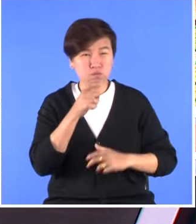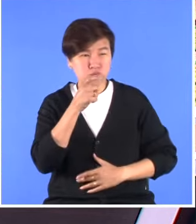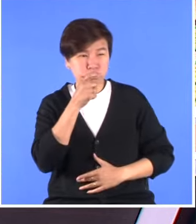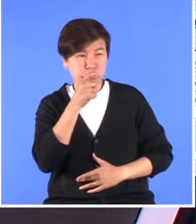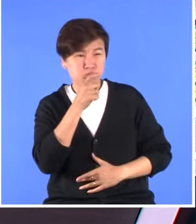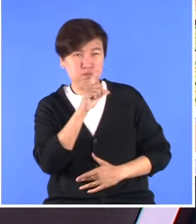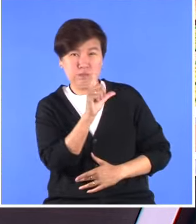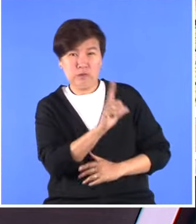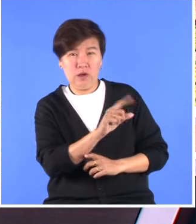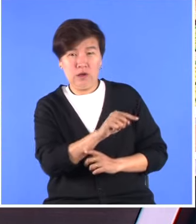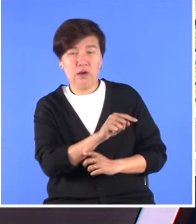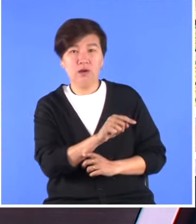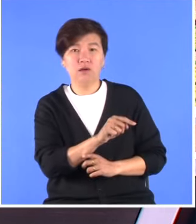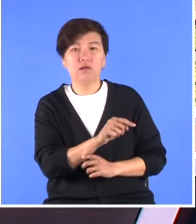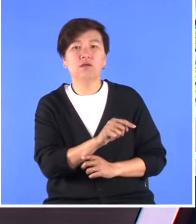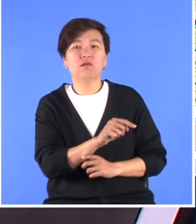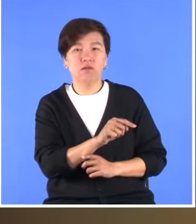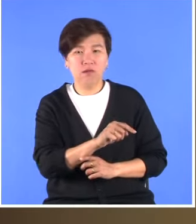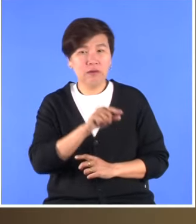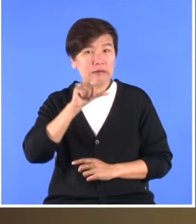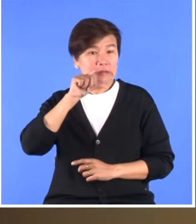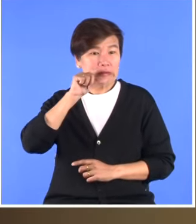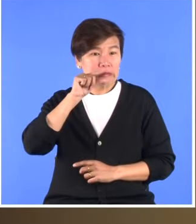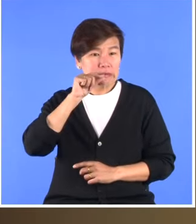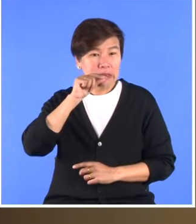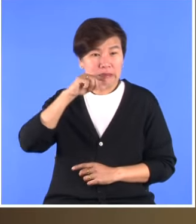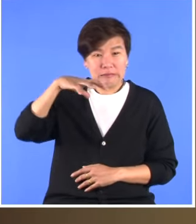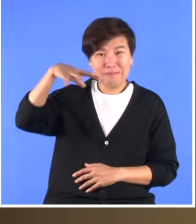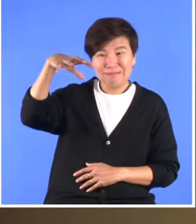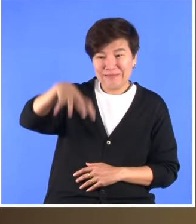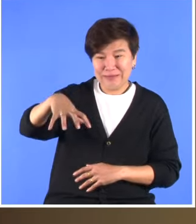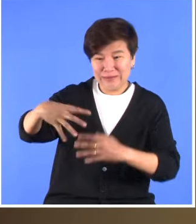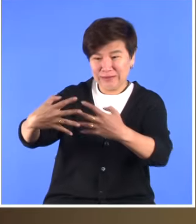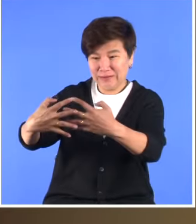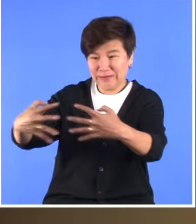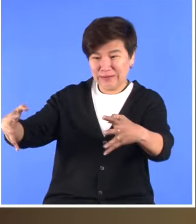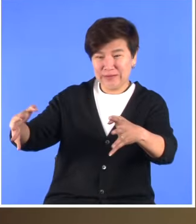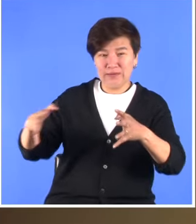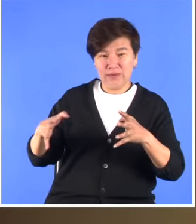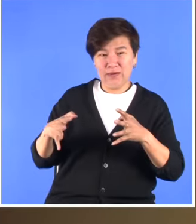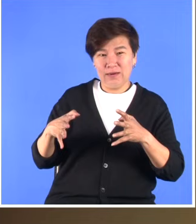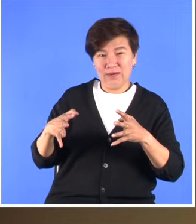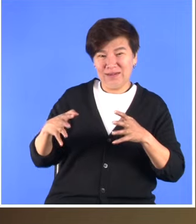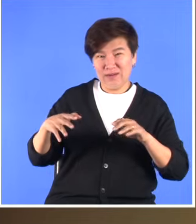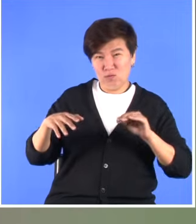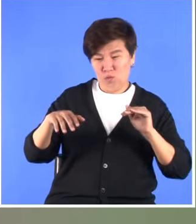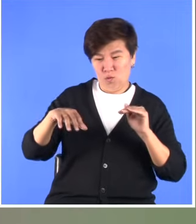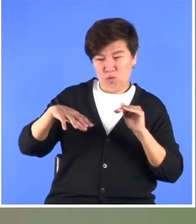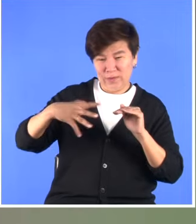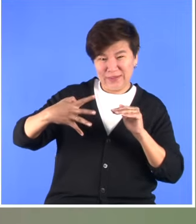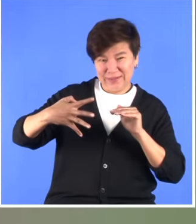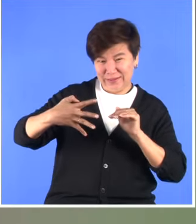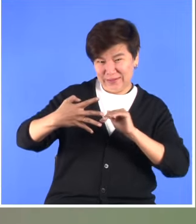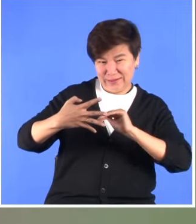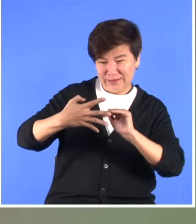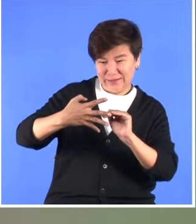บุกเข้าไปที่เหล้าไก่ในสวนยางพาราของชาวบ้านแต่เหล้าไก่เมีตาไข่ไงออโอ้โหงูเหลือมนี่กระดึ๊บกระดึ๊บไปเจอตา